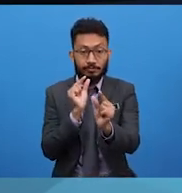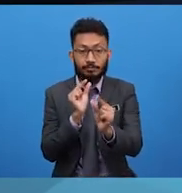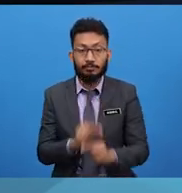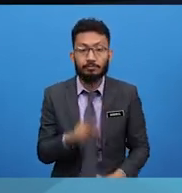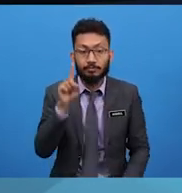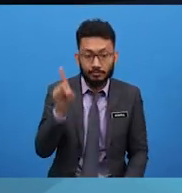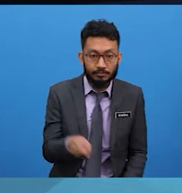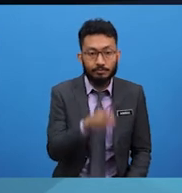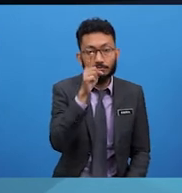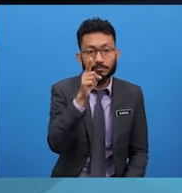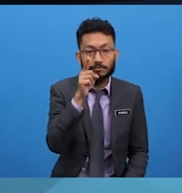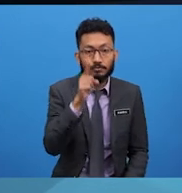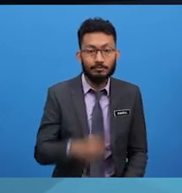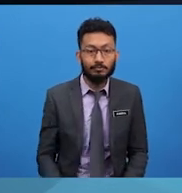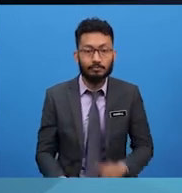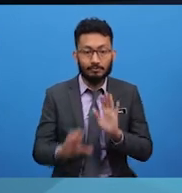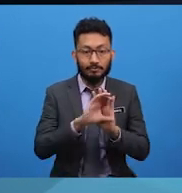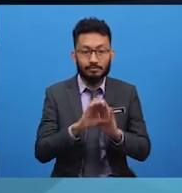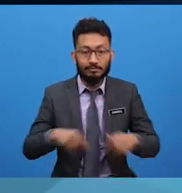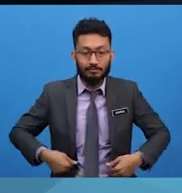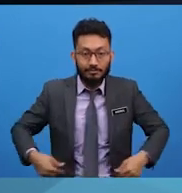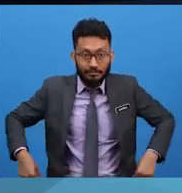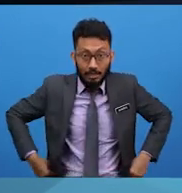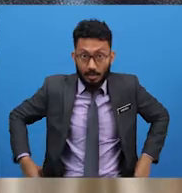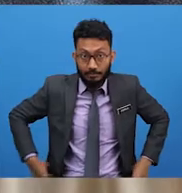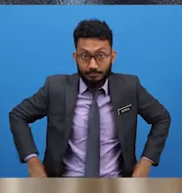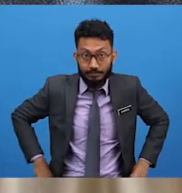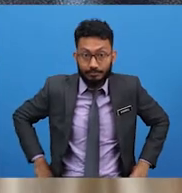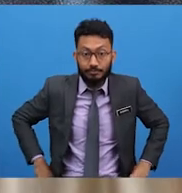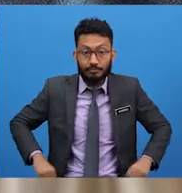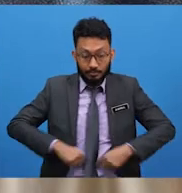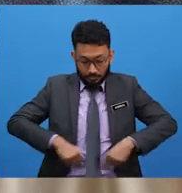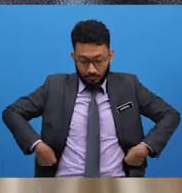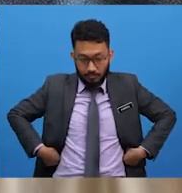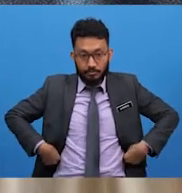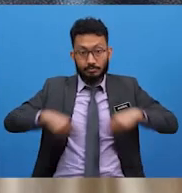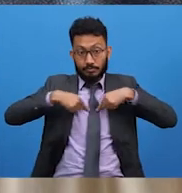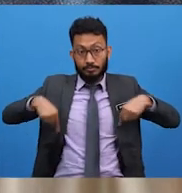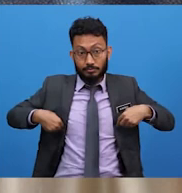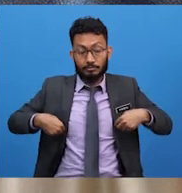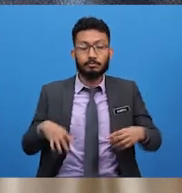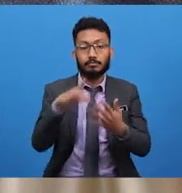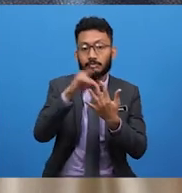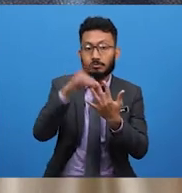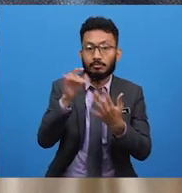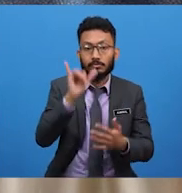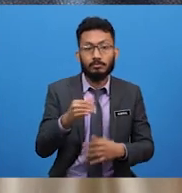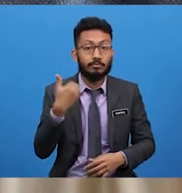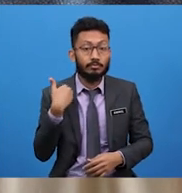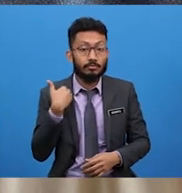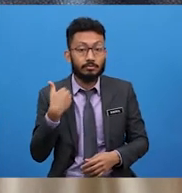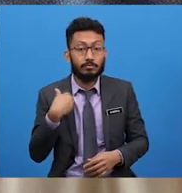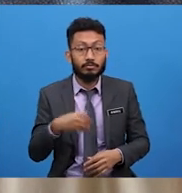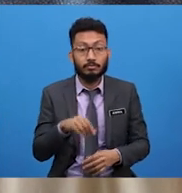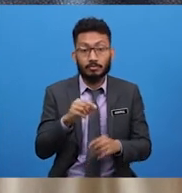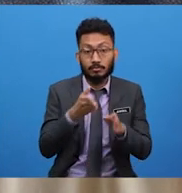seperti di bahagian pinggul atau pinggang. Pilihlah pembaris yang mempunyai permukaan dan tepi yang licin.